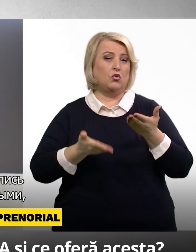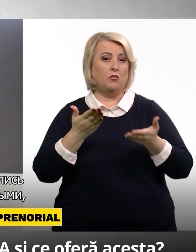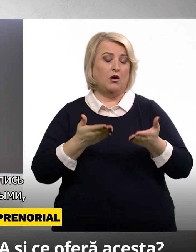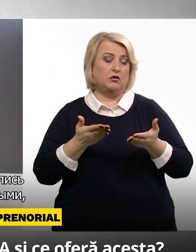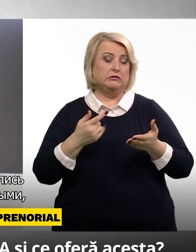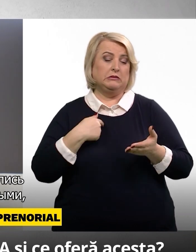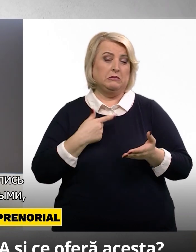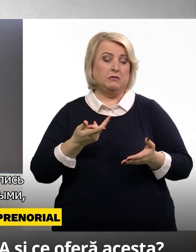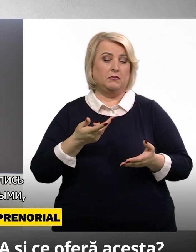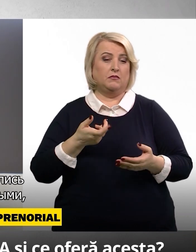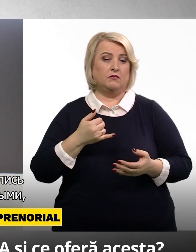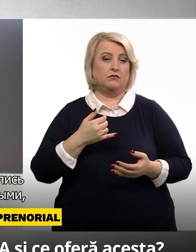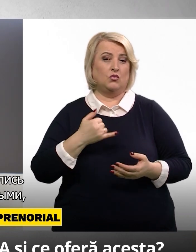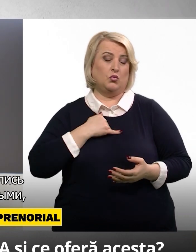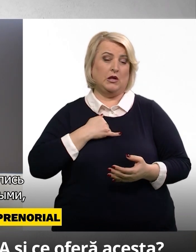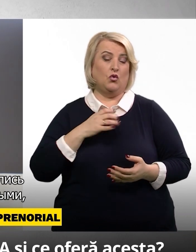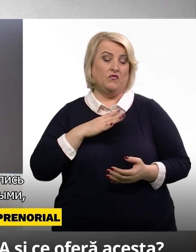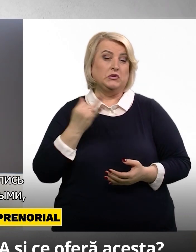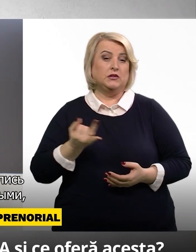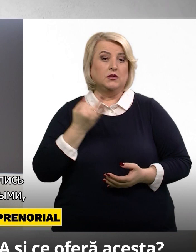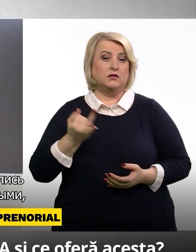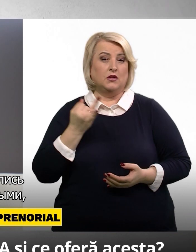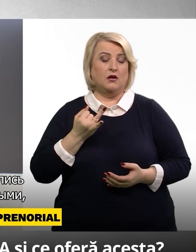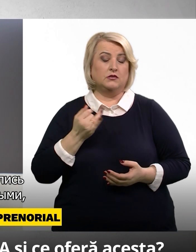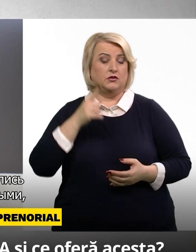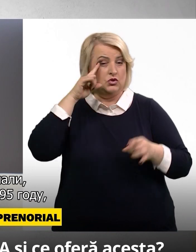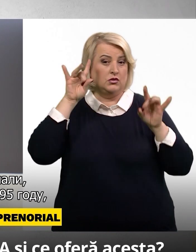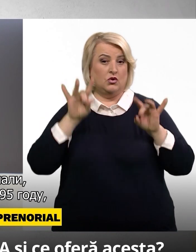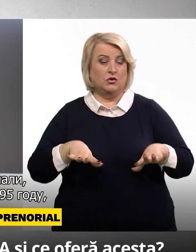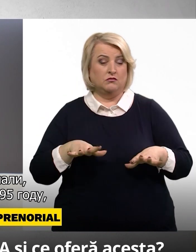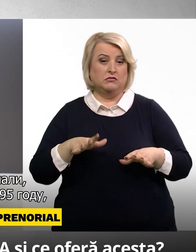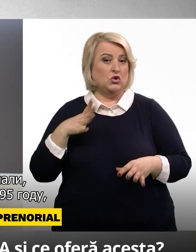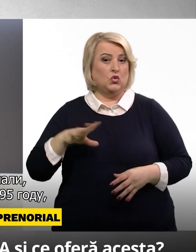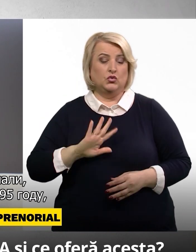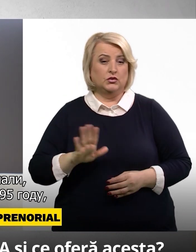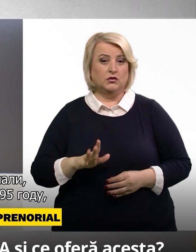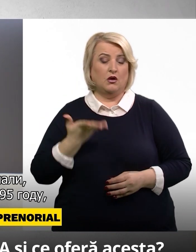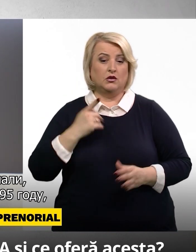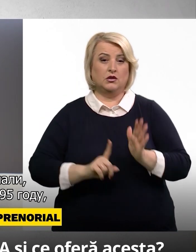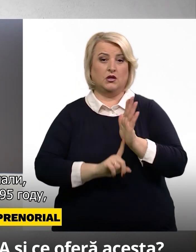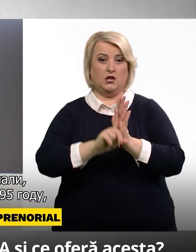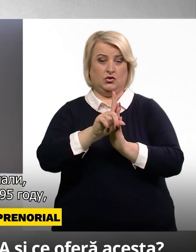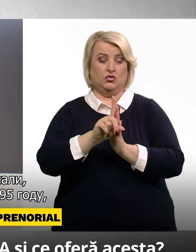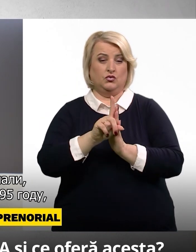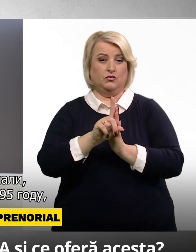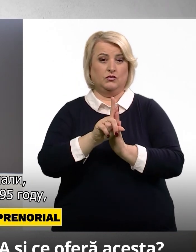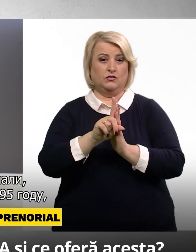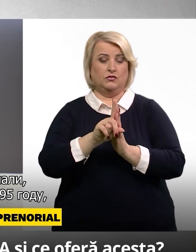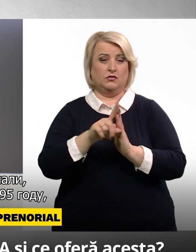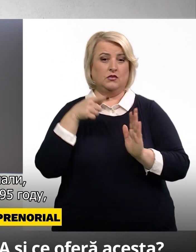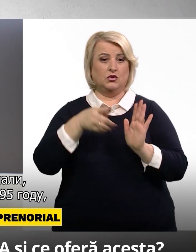și pentru mine au fost foarte interesante, pe cât de interesante, pe atât de surprinzătoare, ca să vă dați seama de la începutul existenței sale,